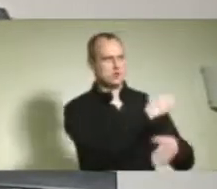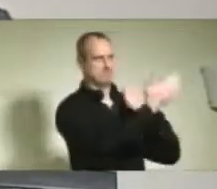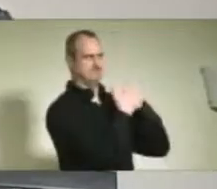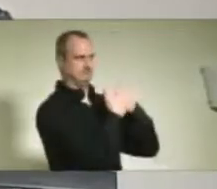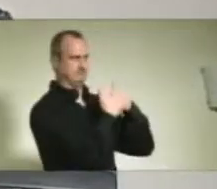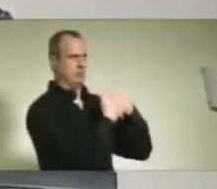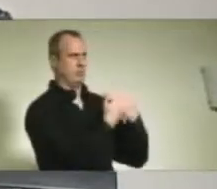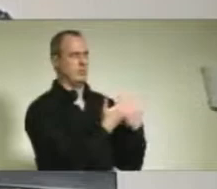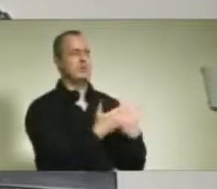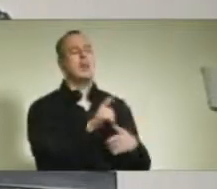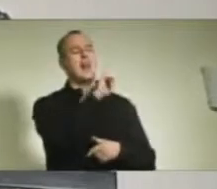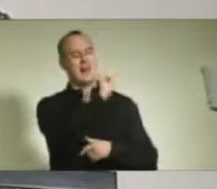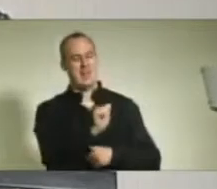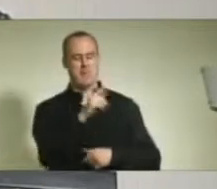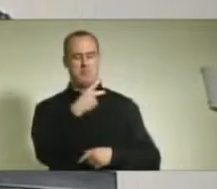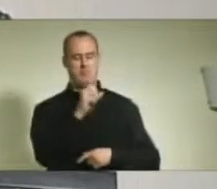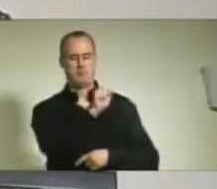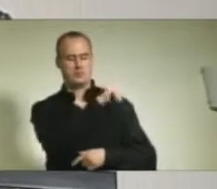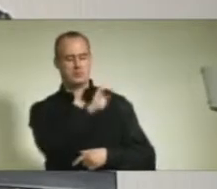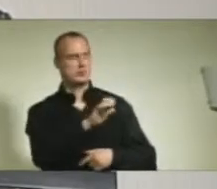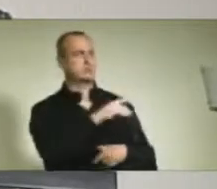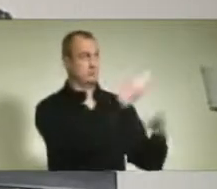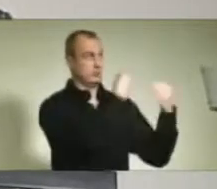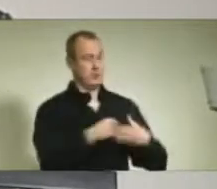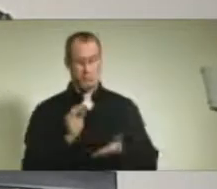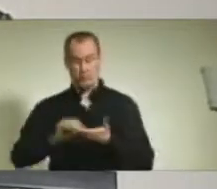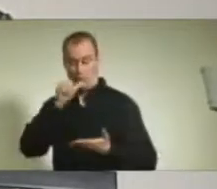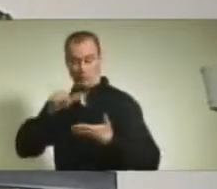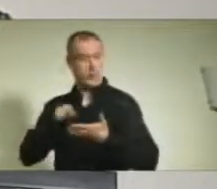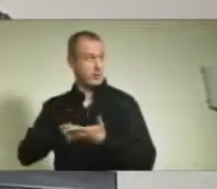une organisation du réseau des bureaux de poste,